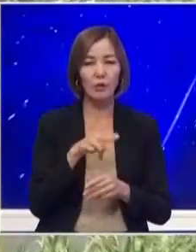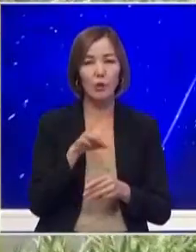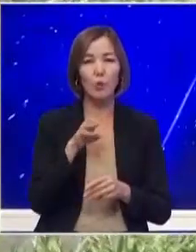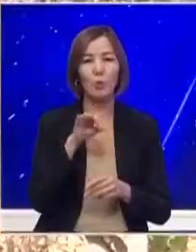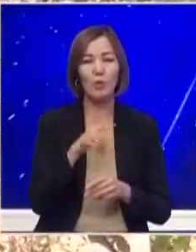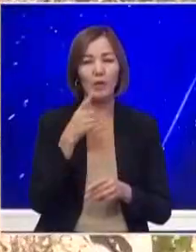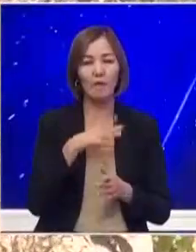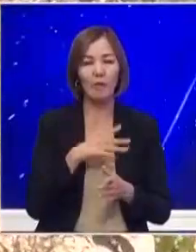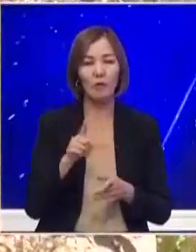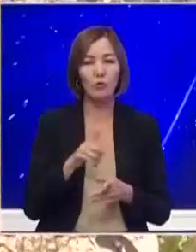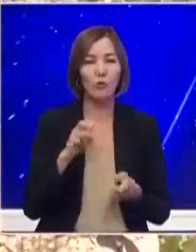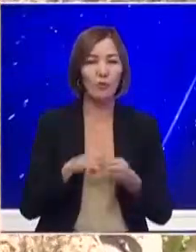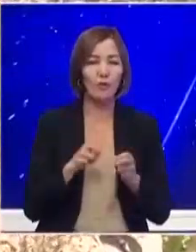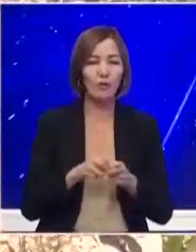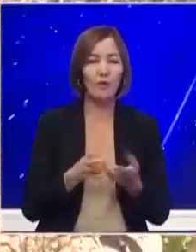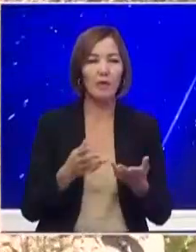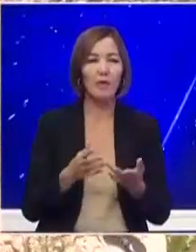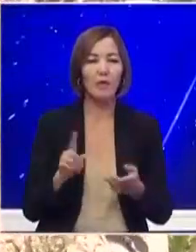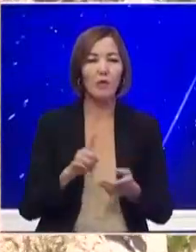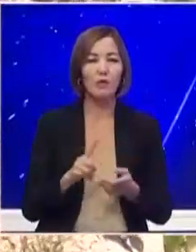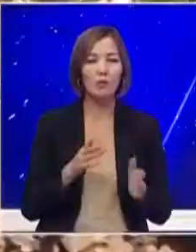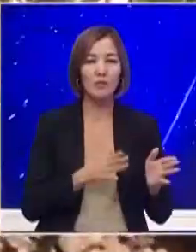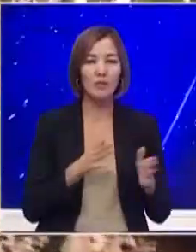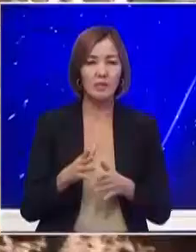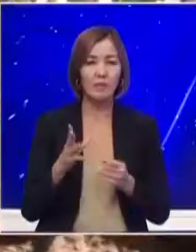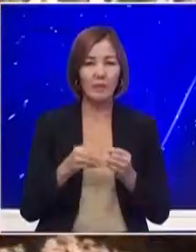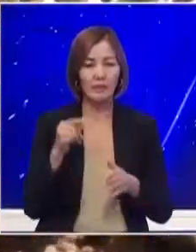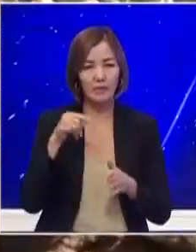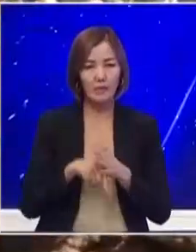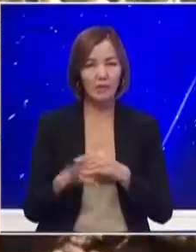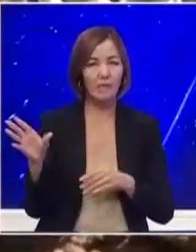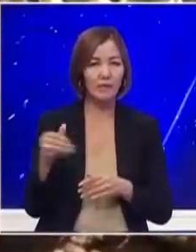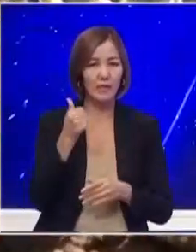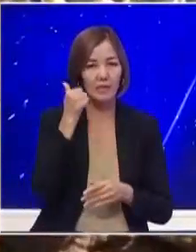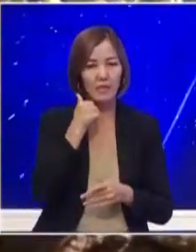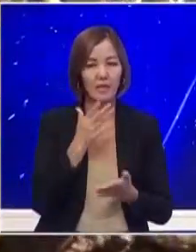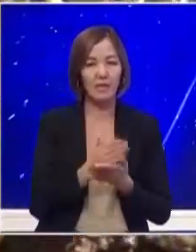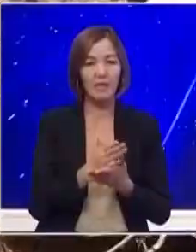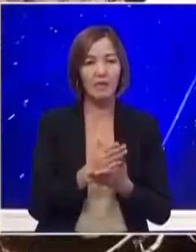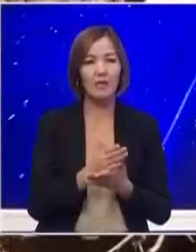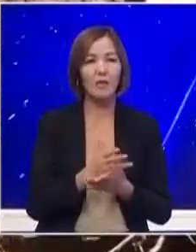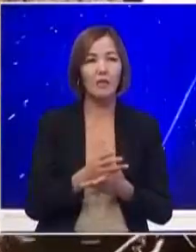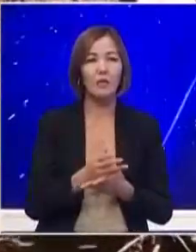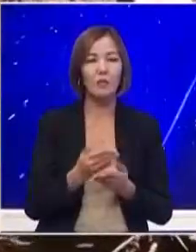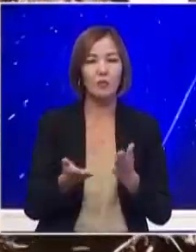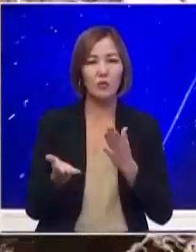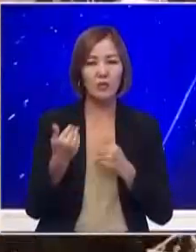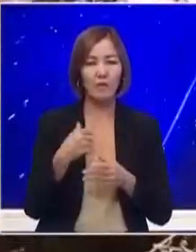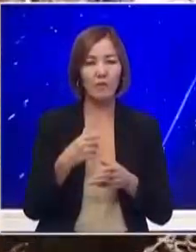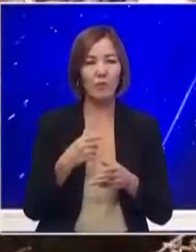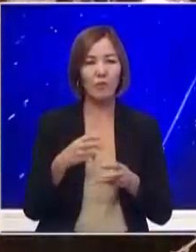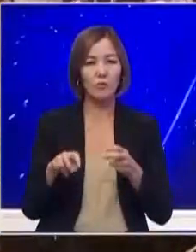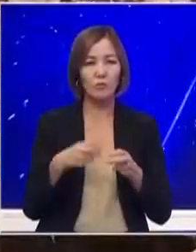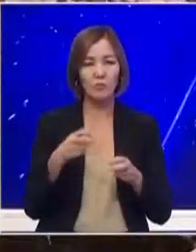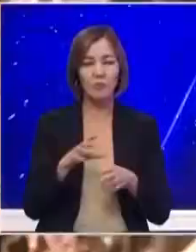Майлыханова, еще одна проблема заключается в том, что система подземного водопровода сильно изношена. К тому же уже давно вышла из